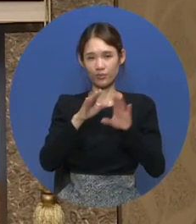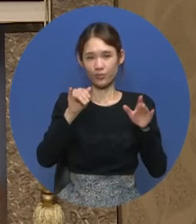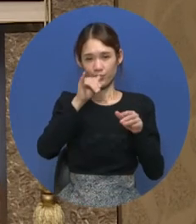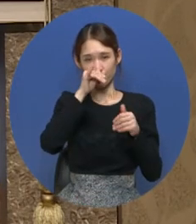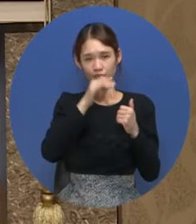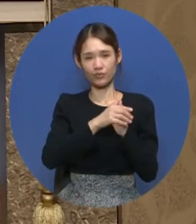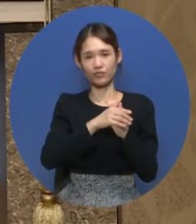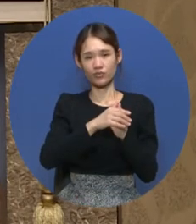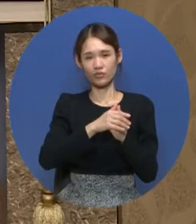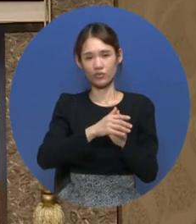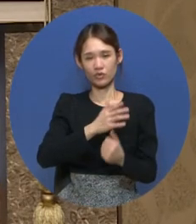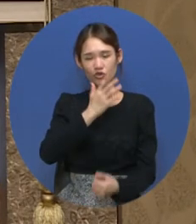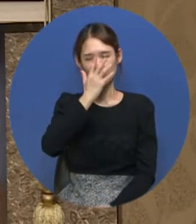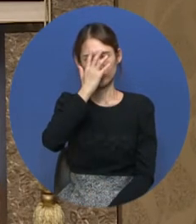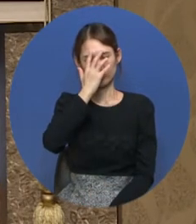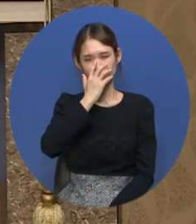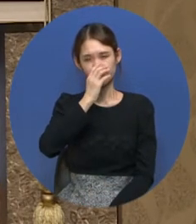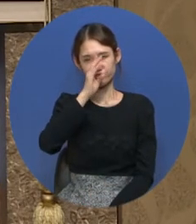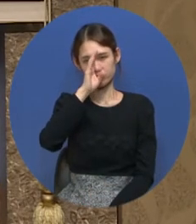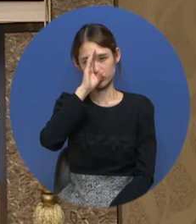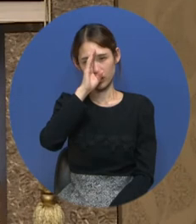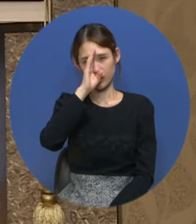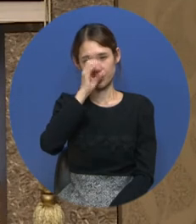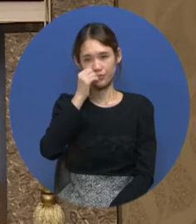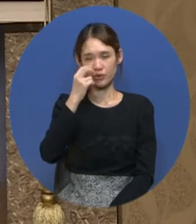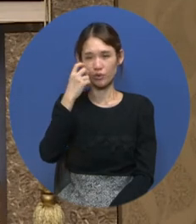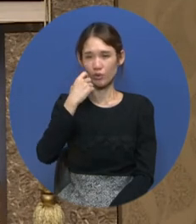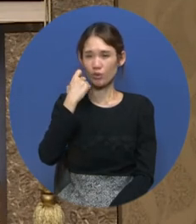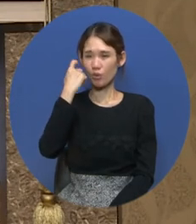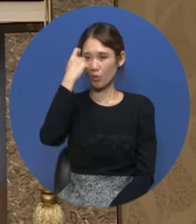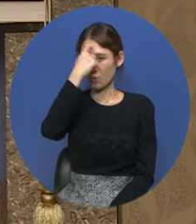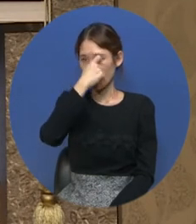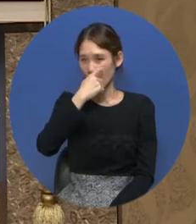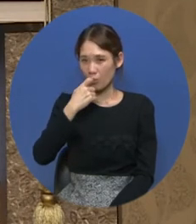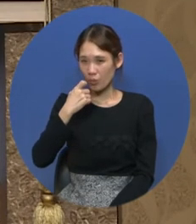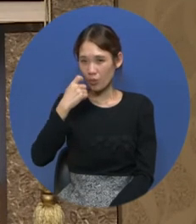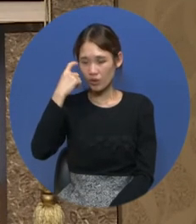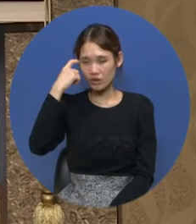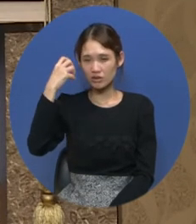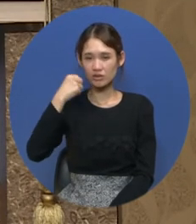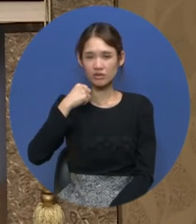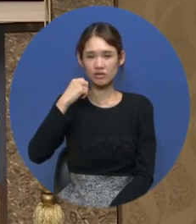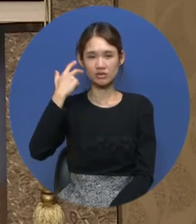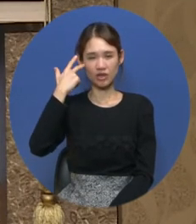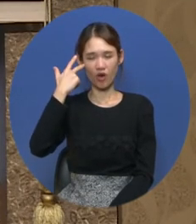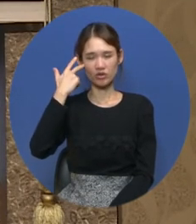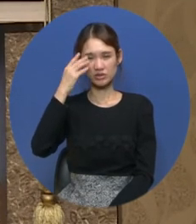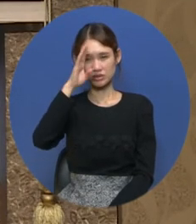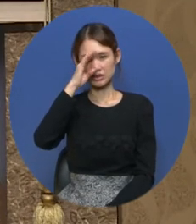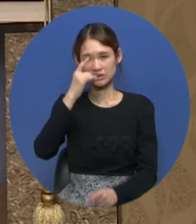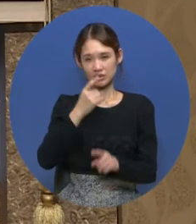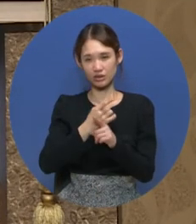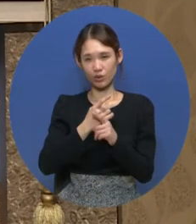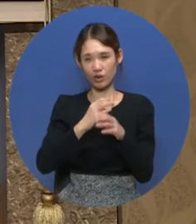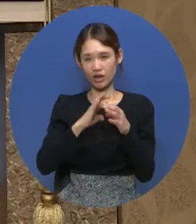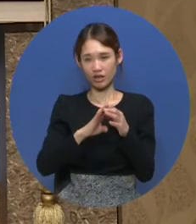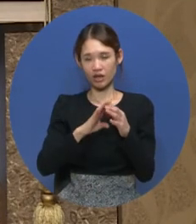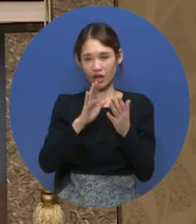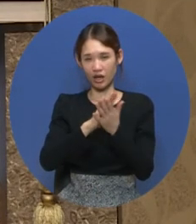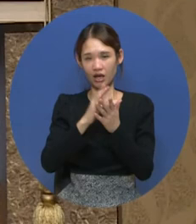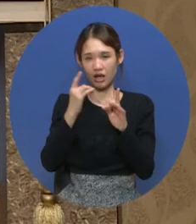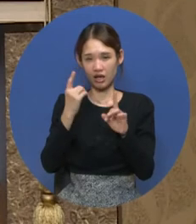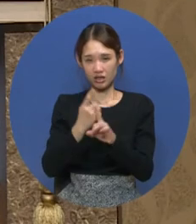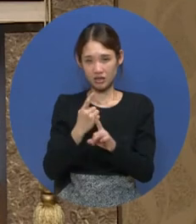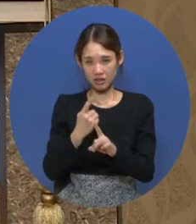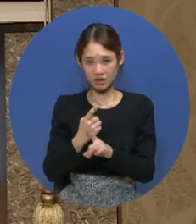에 우울감이 라든지 같은 공포감 그런 것에 대한 정신질환의 변 부분에 대한 그래서 그 다음에 또한